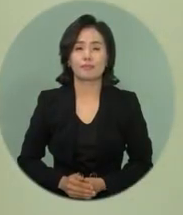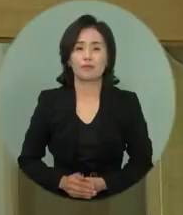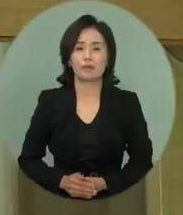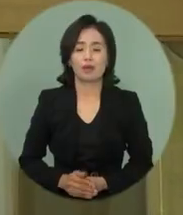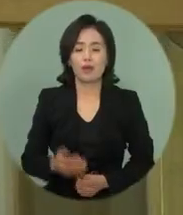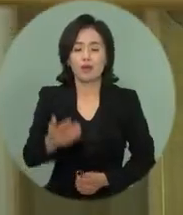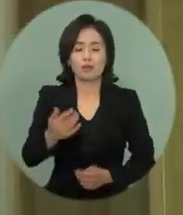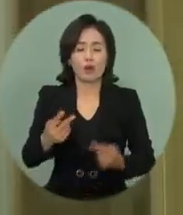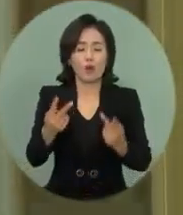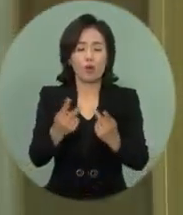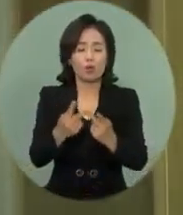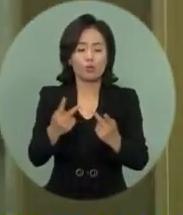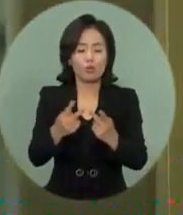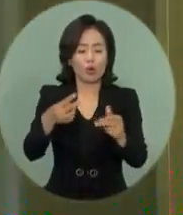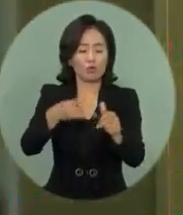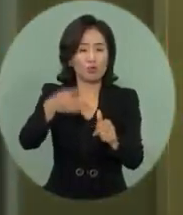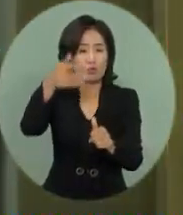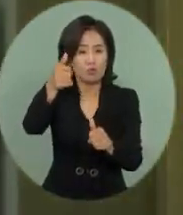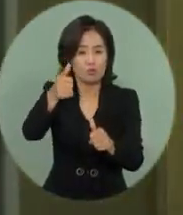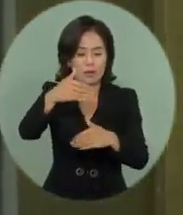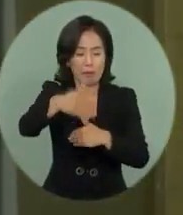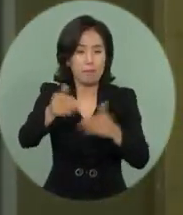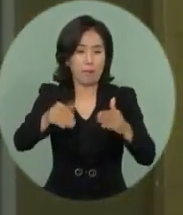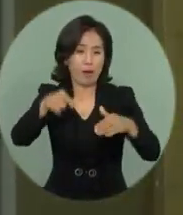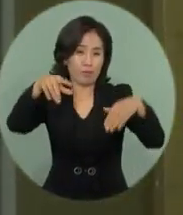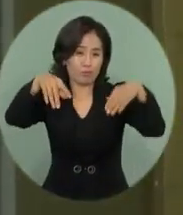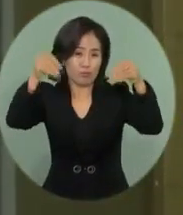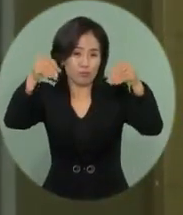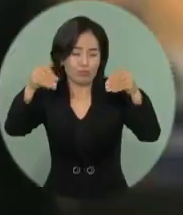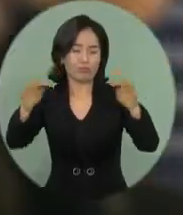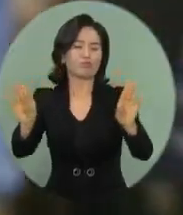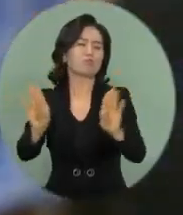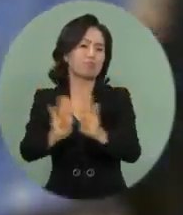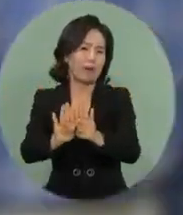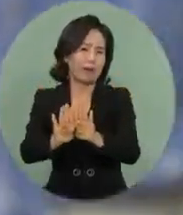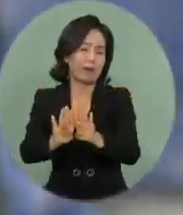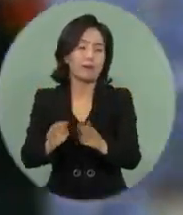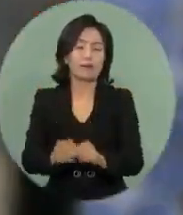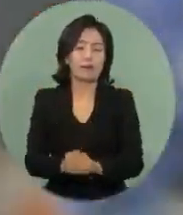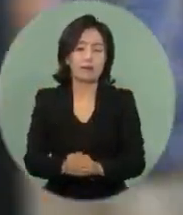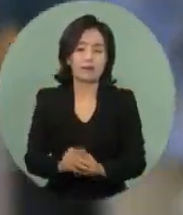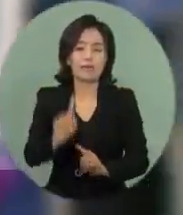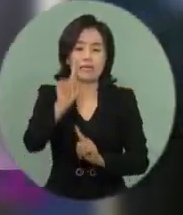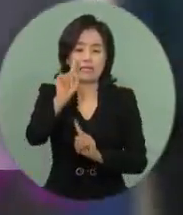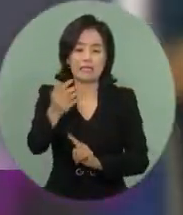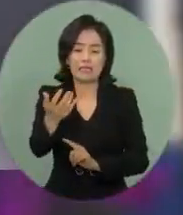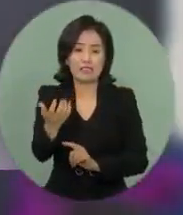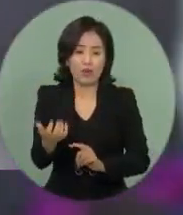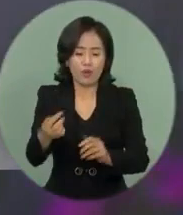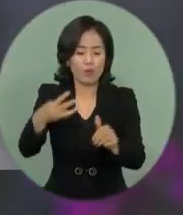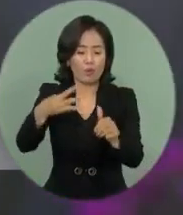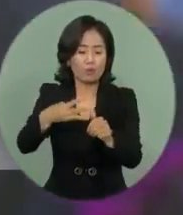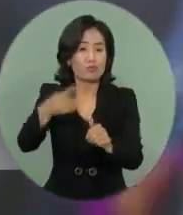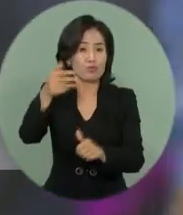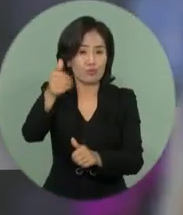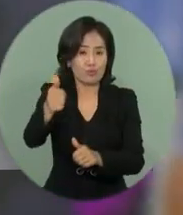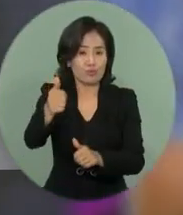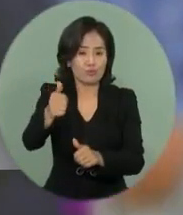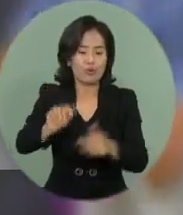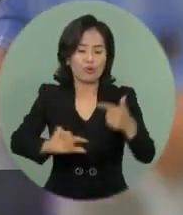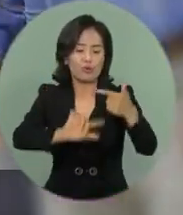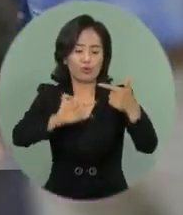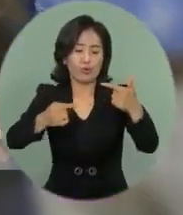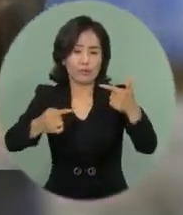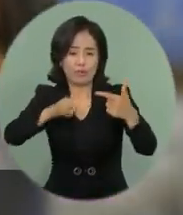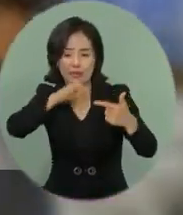이상철 전 곡성 군수실에 불은 꺼져 있고 문은 굳게 닫혀 있습니다. 이상철 전 곡성 군수는 지난 6일